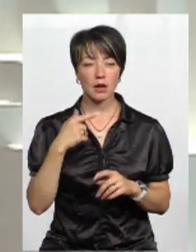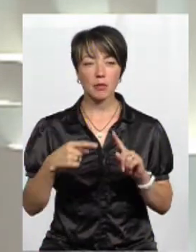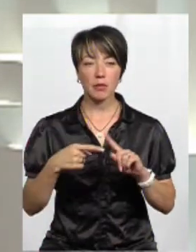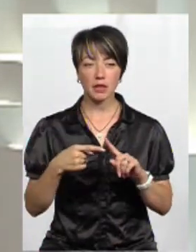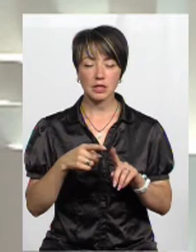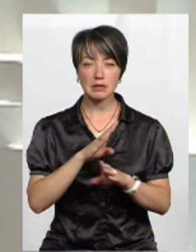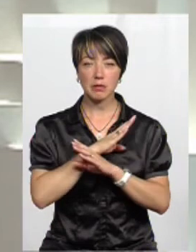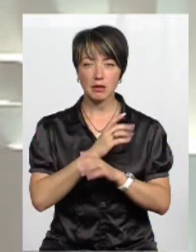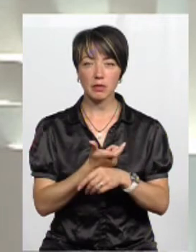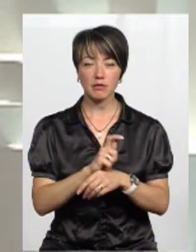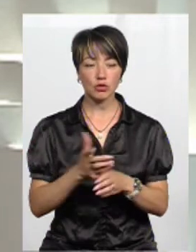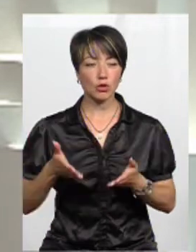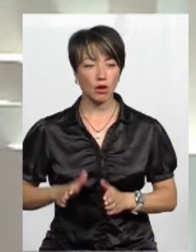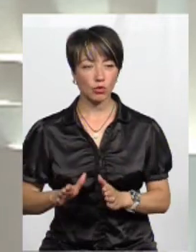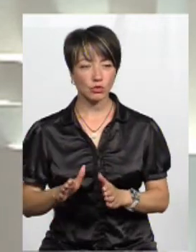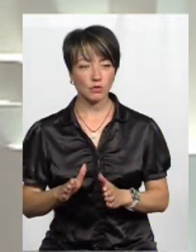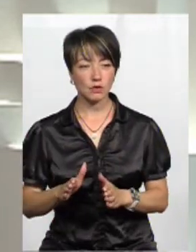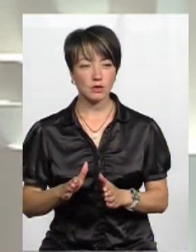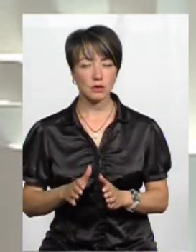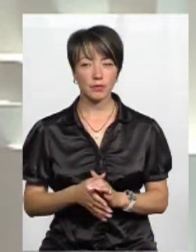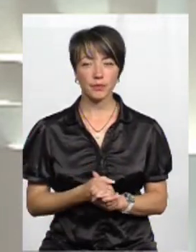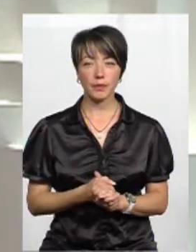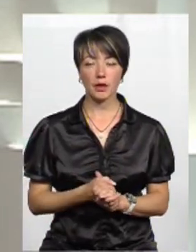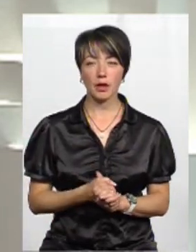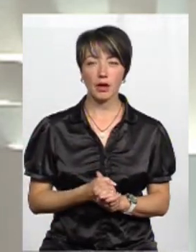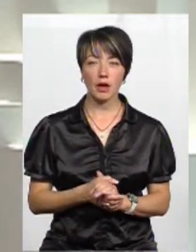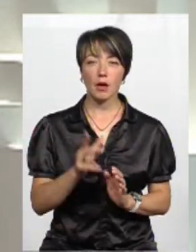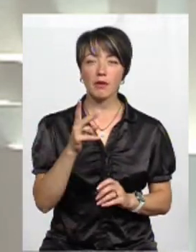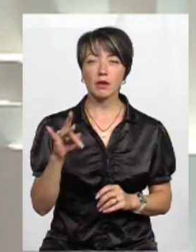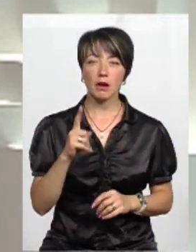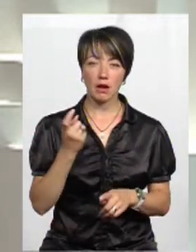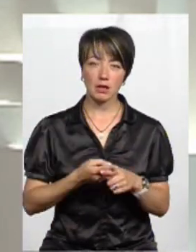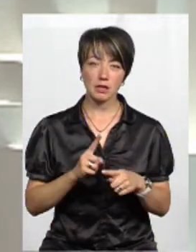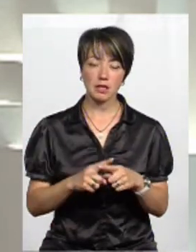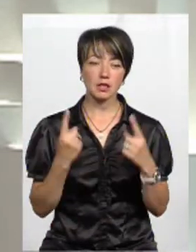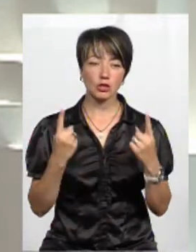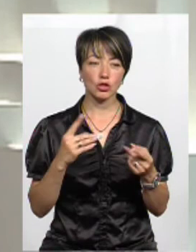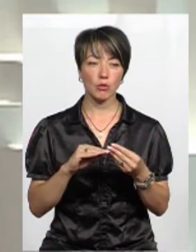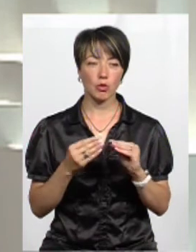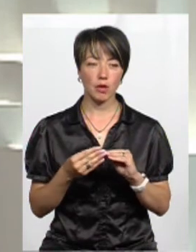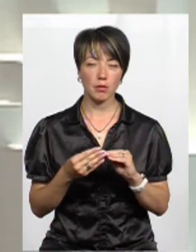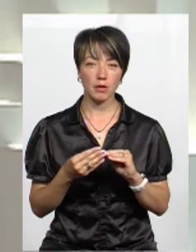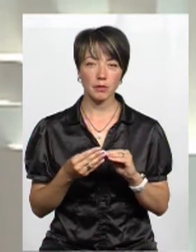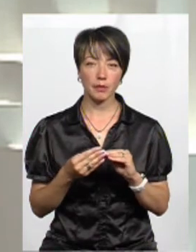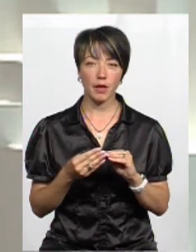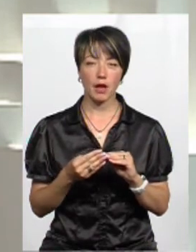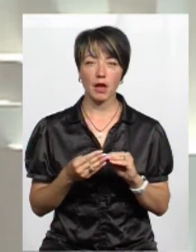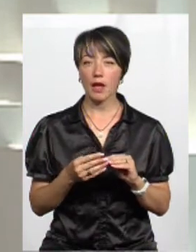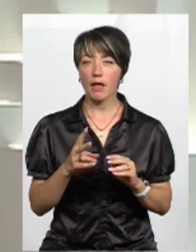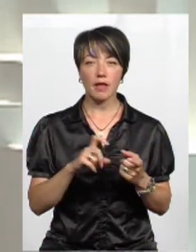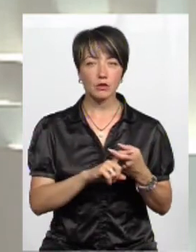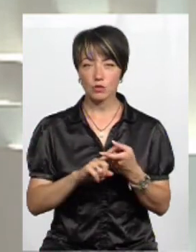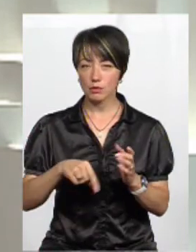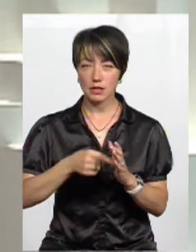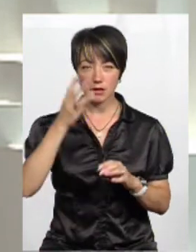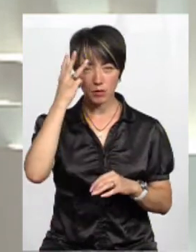по-перше, це смертність перевищує народжуваність в півтора рази. Це значна проблема. Вона не стосується